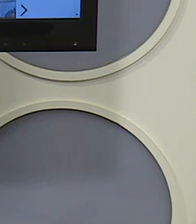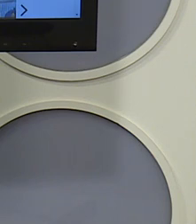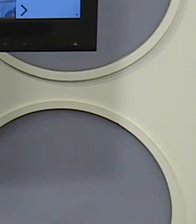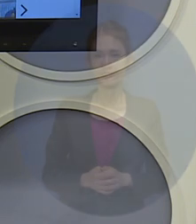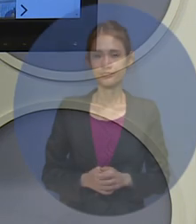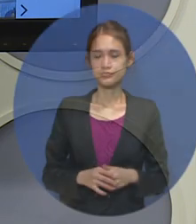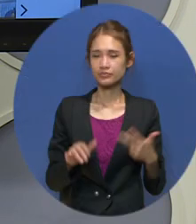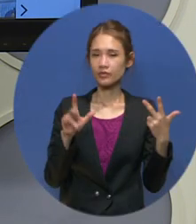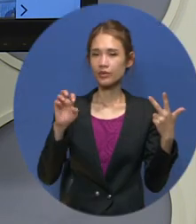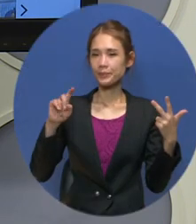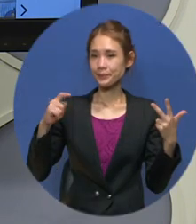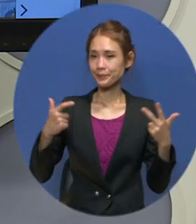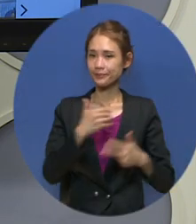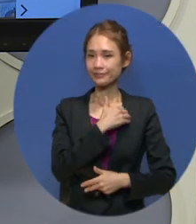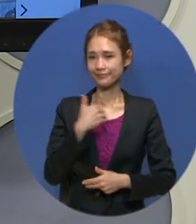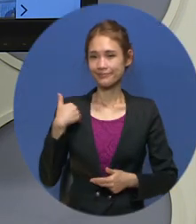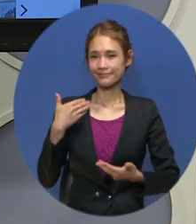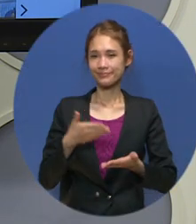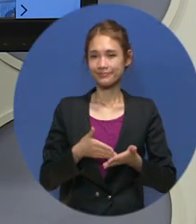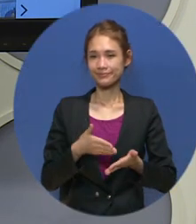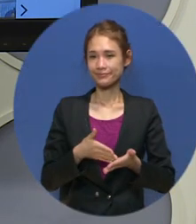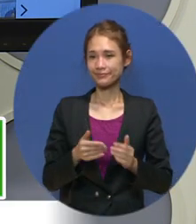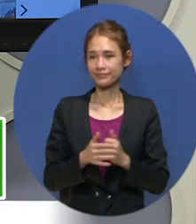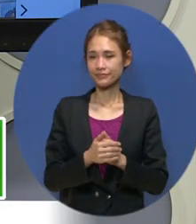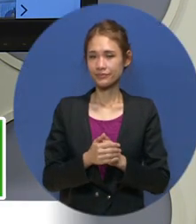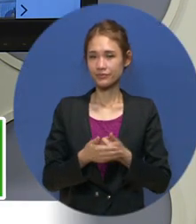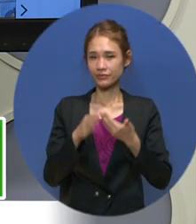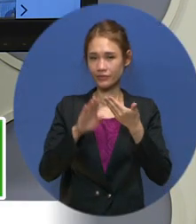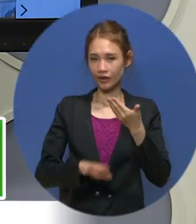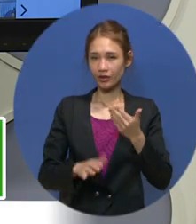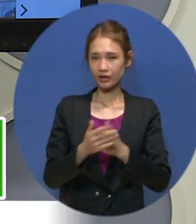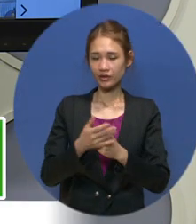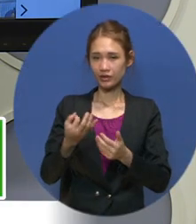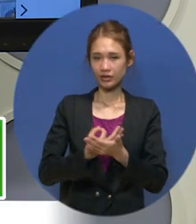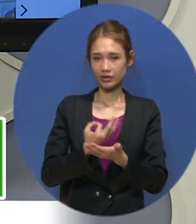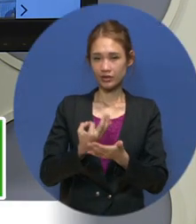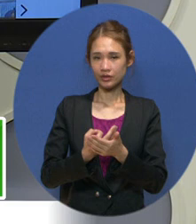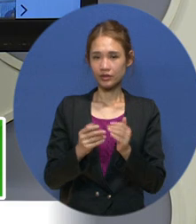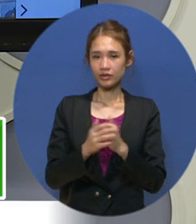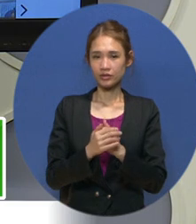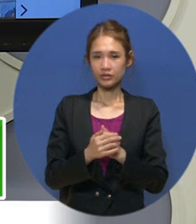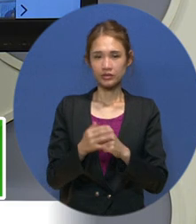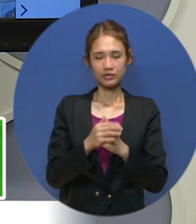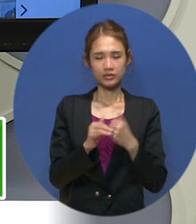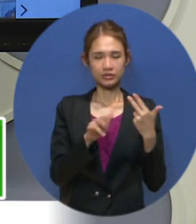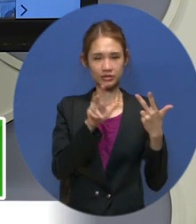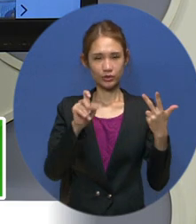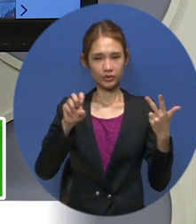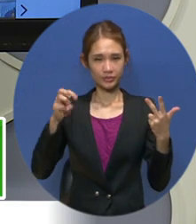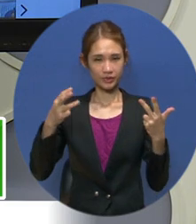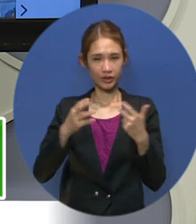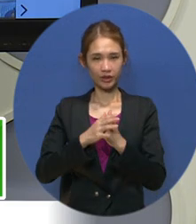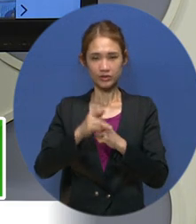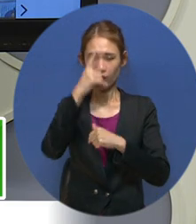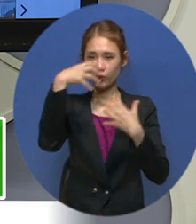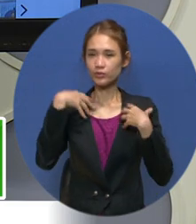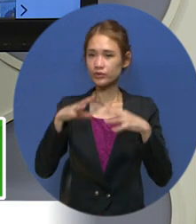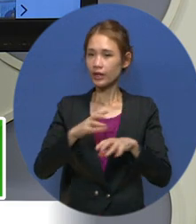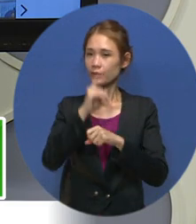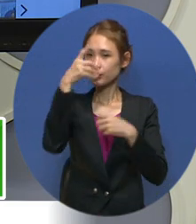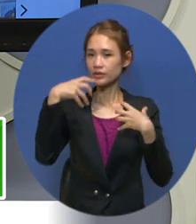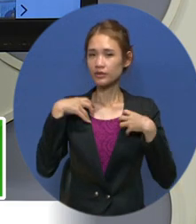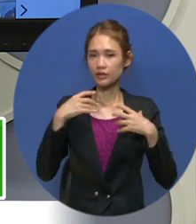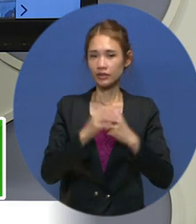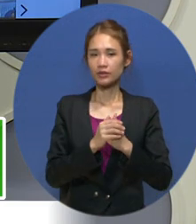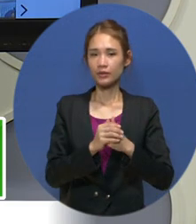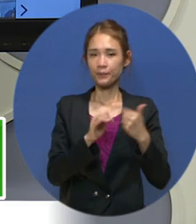7월 17일 만 말한 있습니다 최저임금위원회 는 지난 13일 정부세종청사에서 제 8 9차 전원회의를